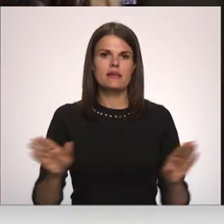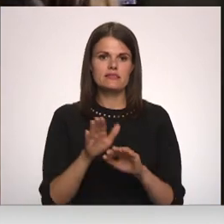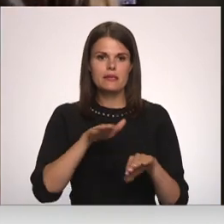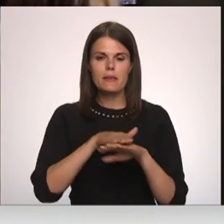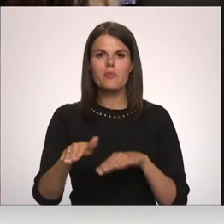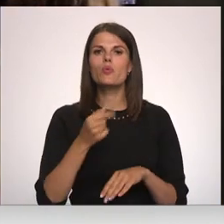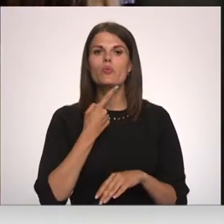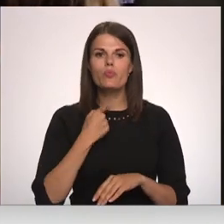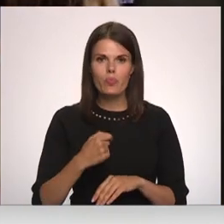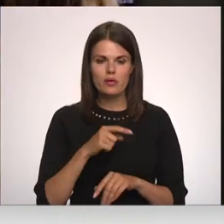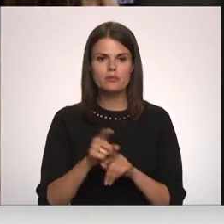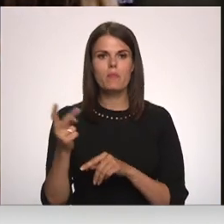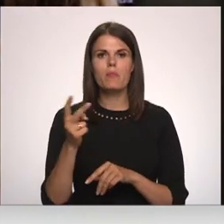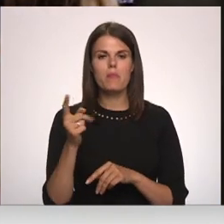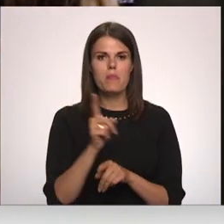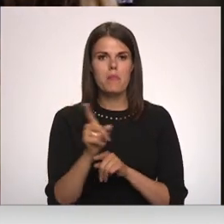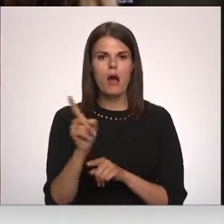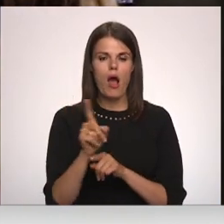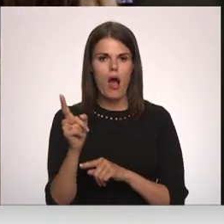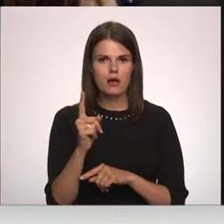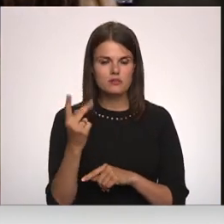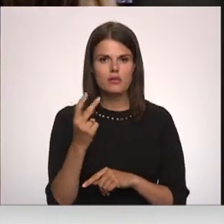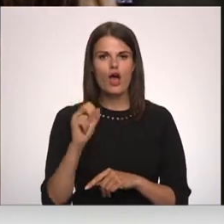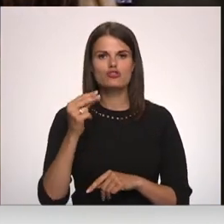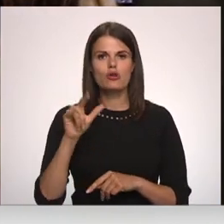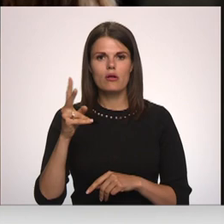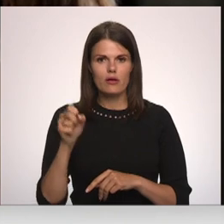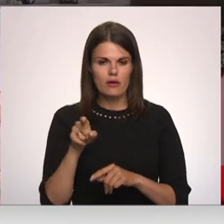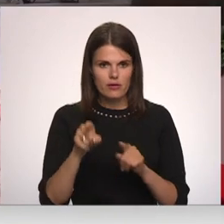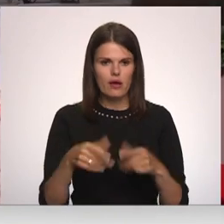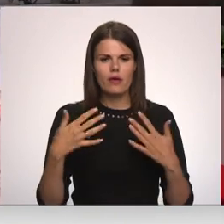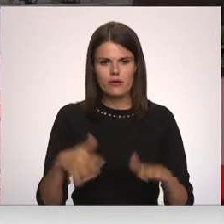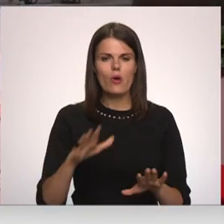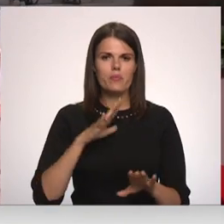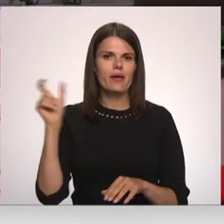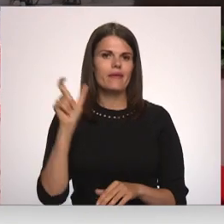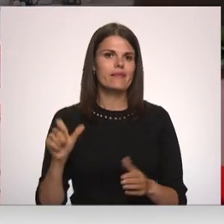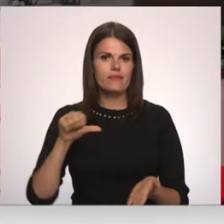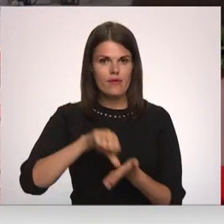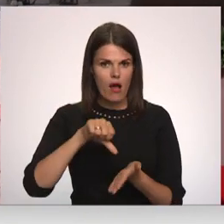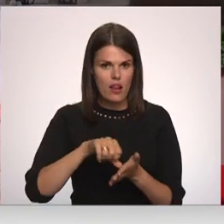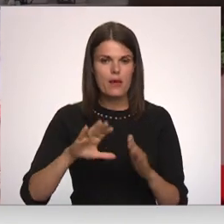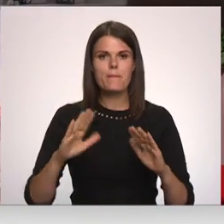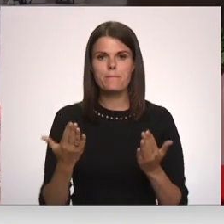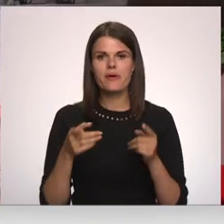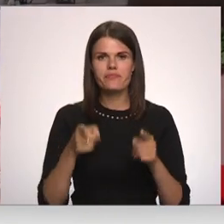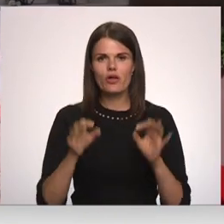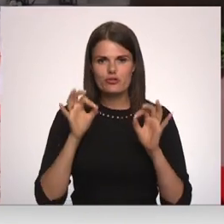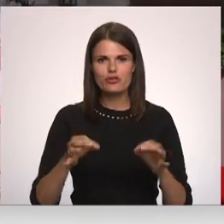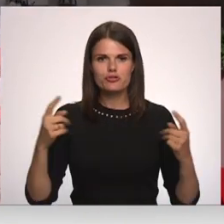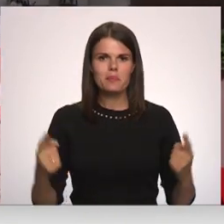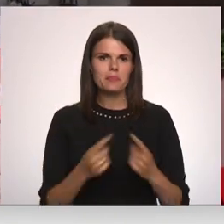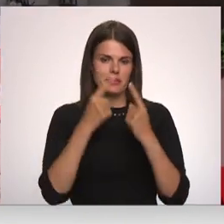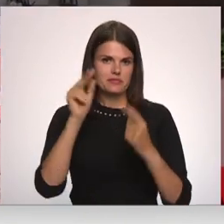balsi. Māsas Anģelikas lomas izpildītāja šo izrādi jau piedzīvojusi uz skatuves Itālijā, bet viņas prātā ļoti piestāv tieši